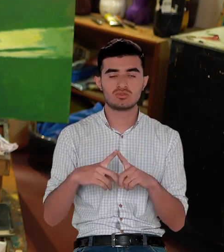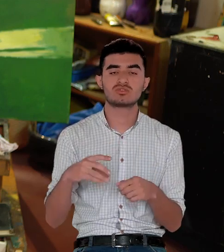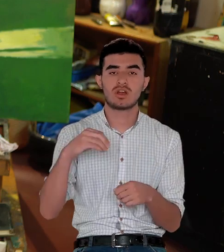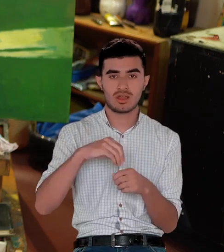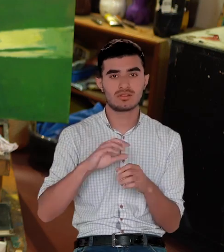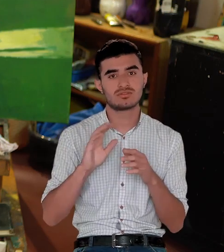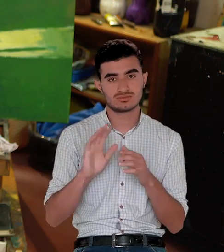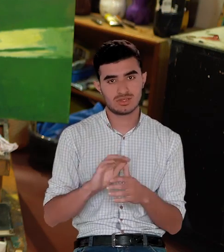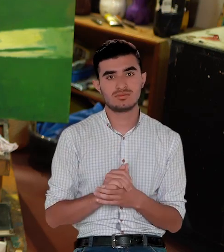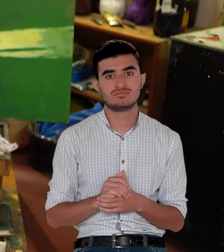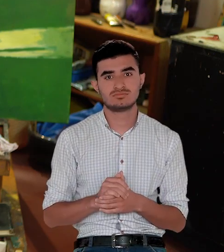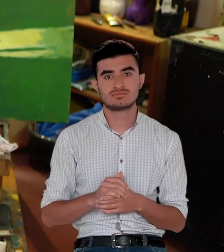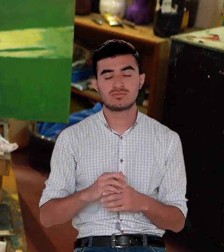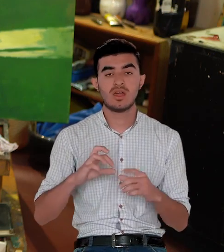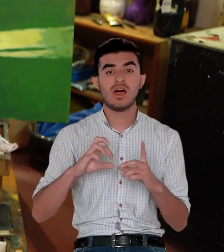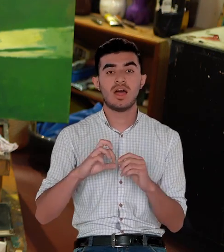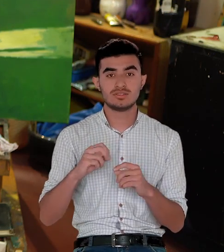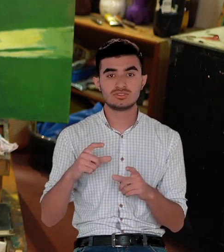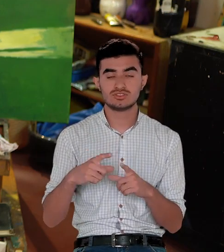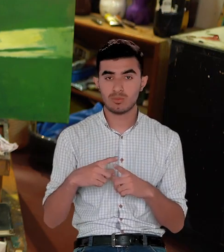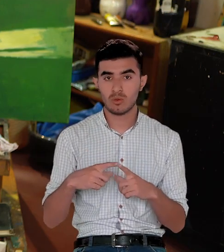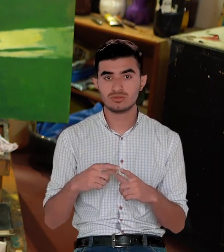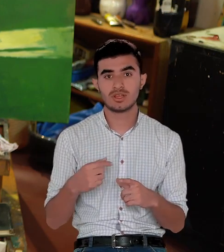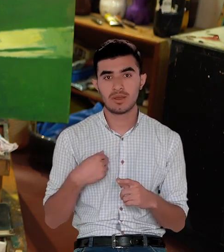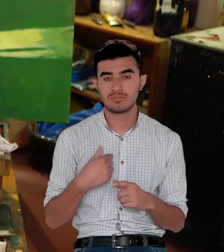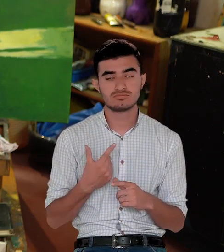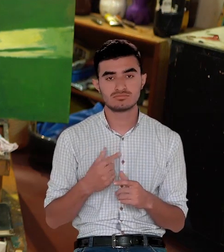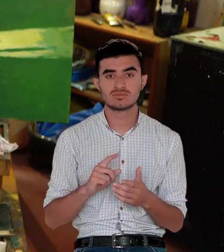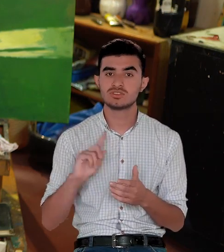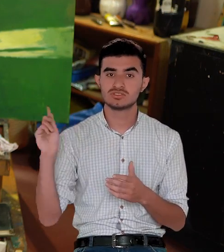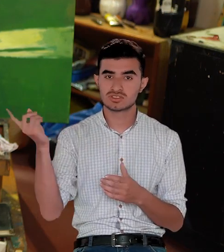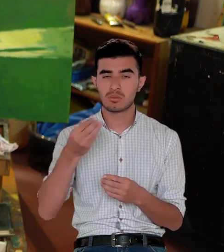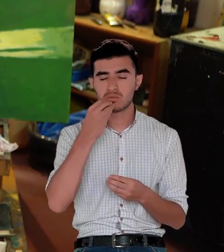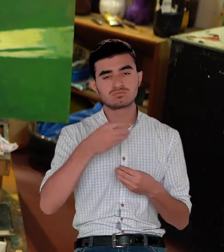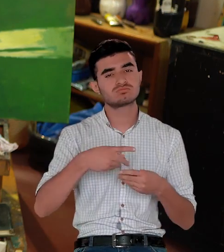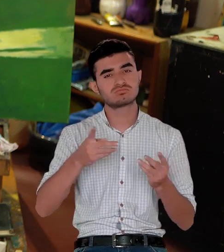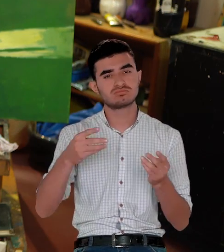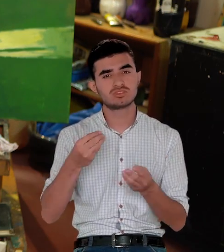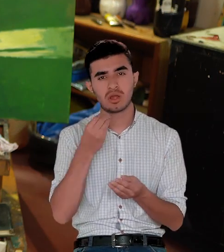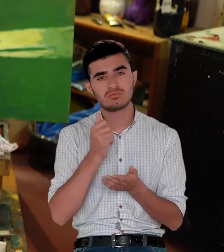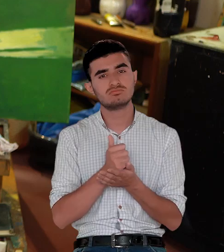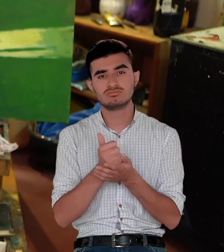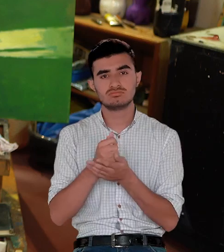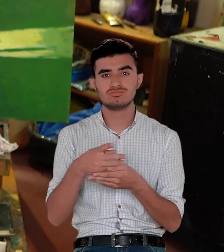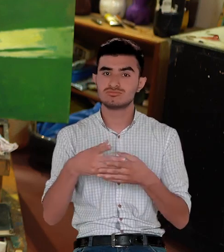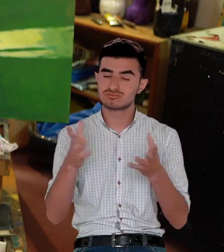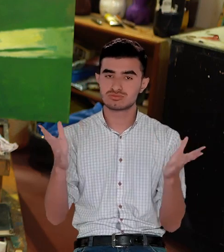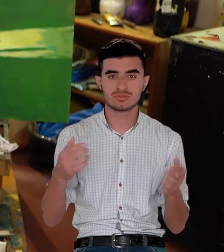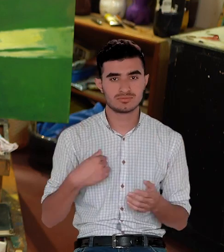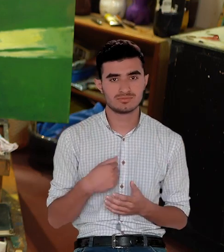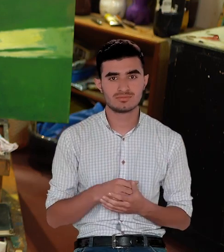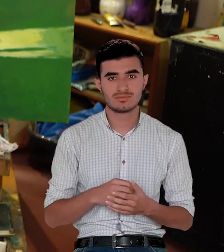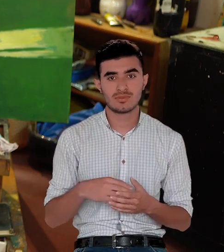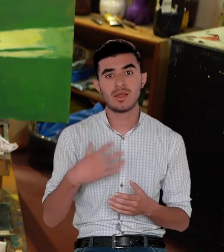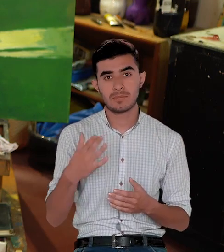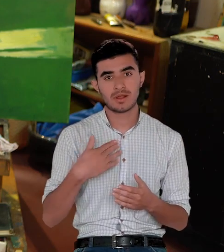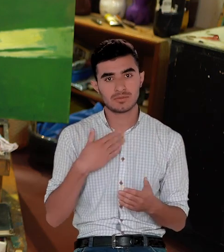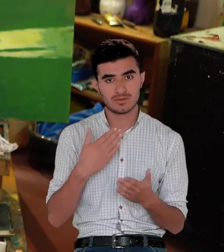تھا, 16 آنے کا 1 روپیہ ہوتا تھا, تو 1 روپے میں 8 سموسے آتے تھے. اور